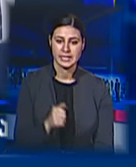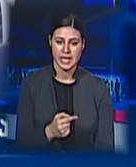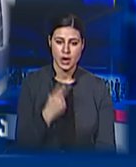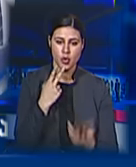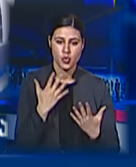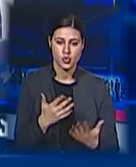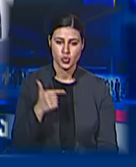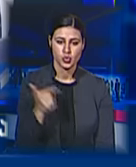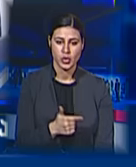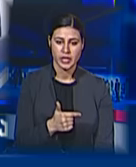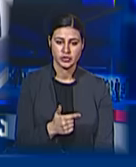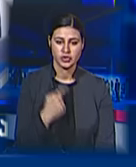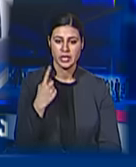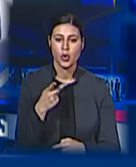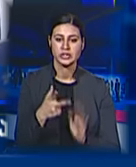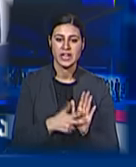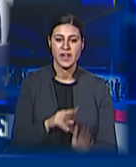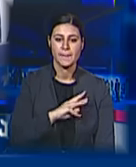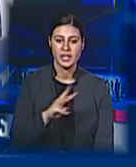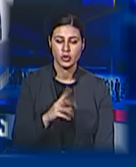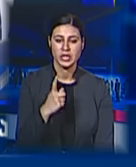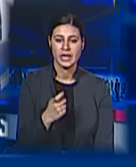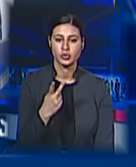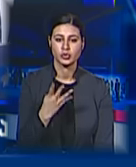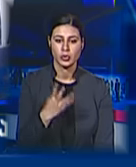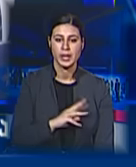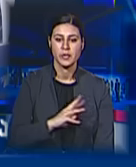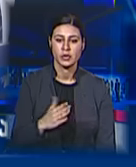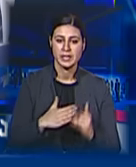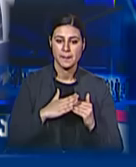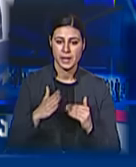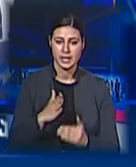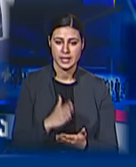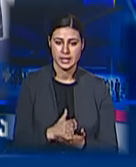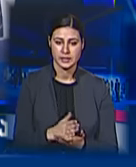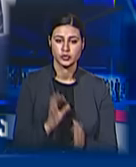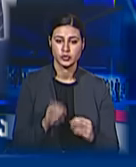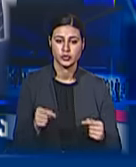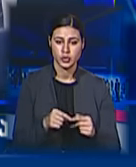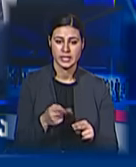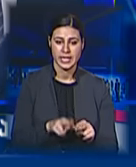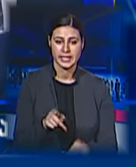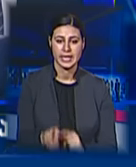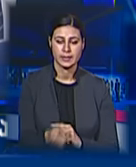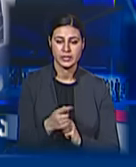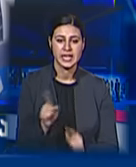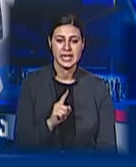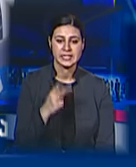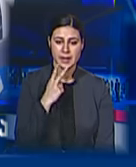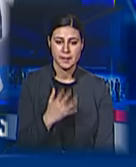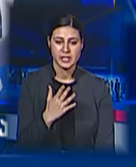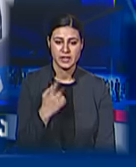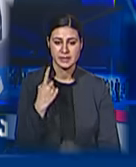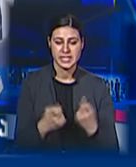უხეში სტატისტიკით 28 მილიონი ლარიდან 124 მილიონზე მაღლა ავიდა. სწორედ აქედან გამომდინარე, რაზე მეტყველებს